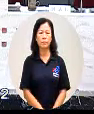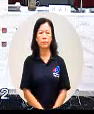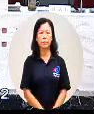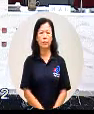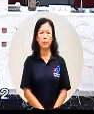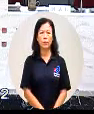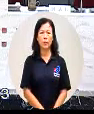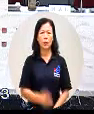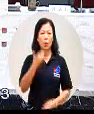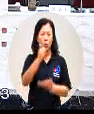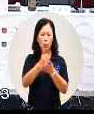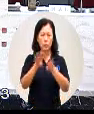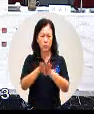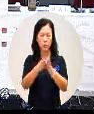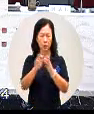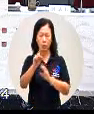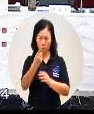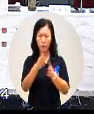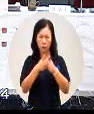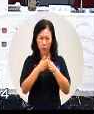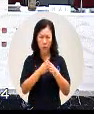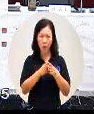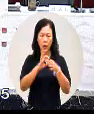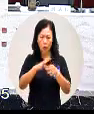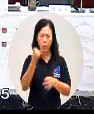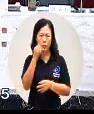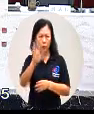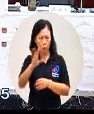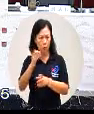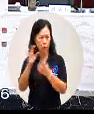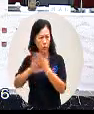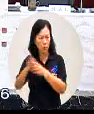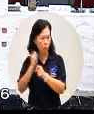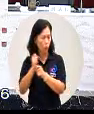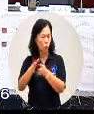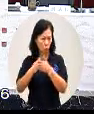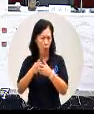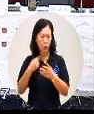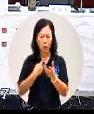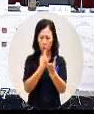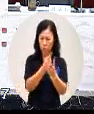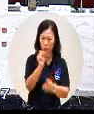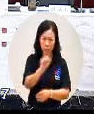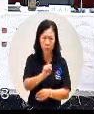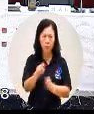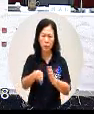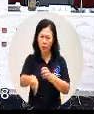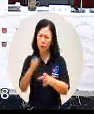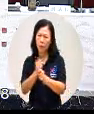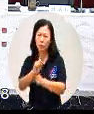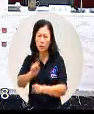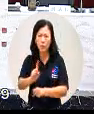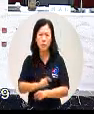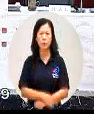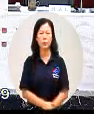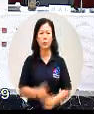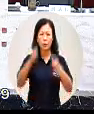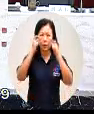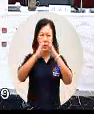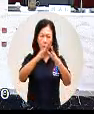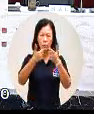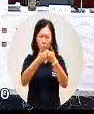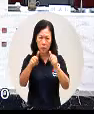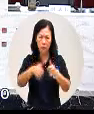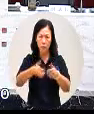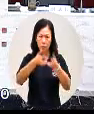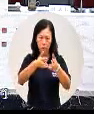哦。要请假嘛，爱有理由。啊，因有要讲不客气是，啊，要讲是啥？啊，讲是有诶，无重